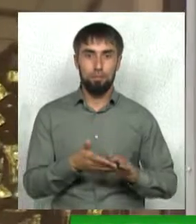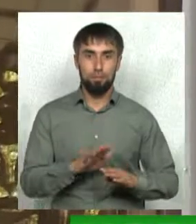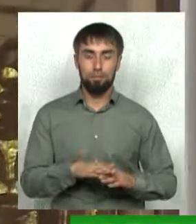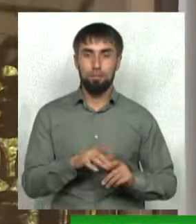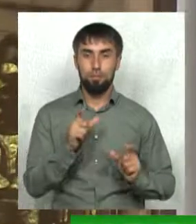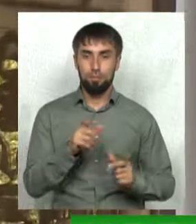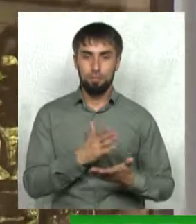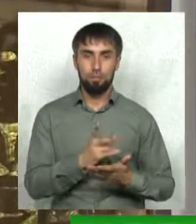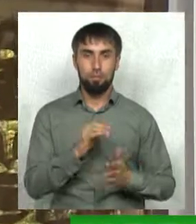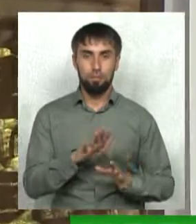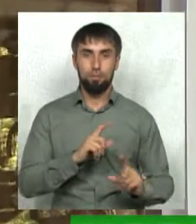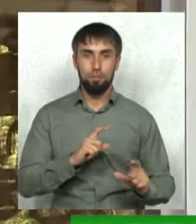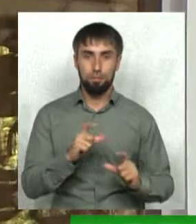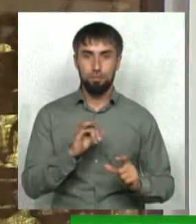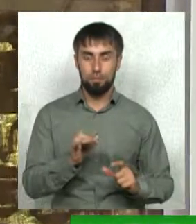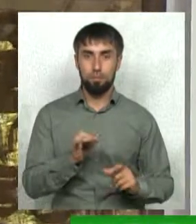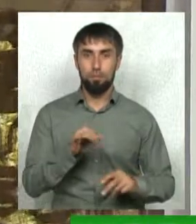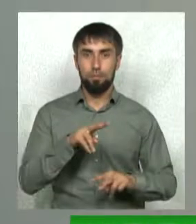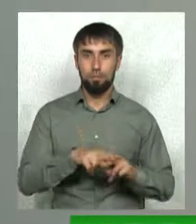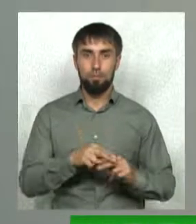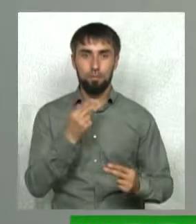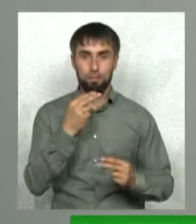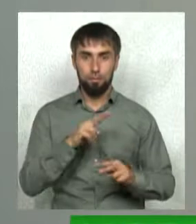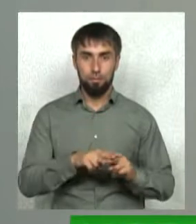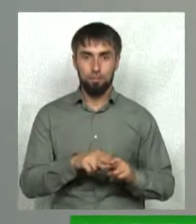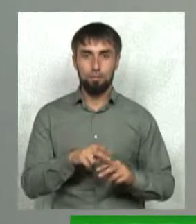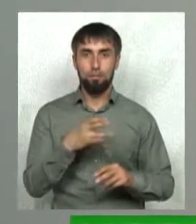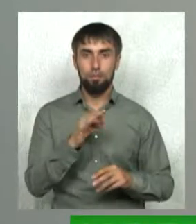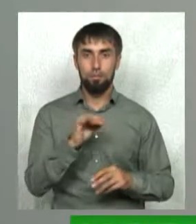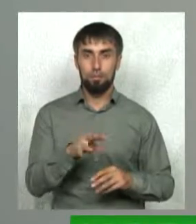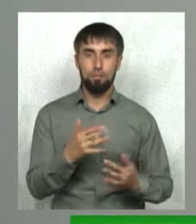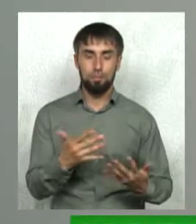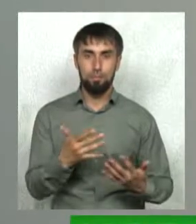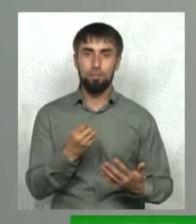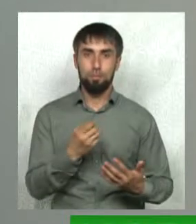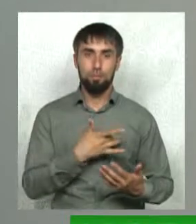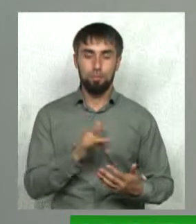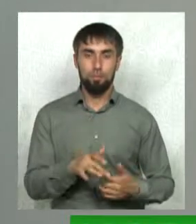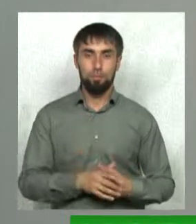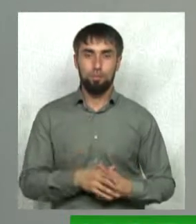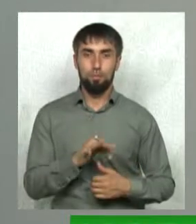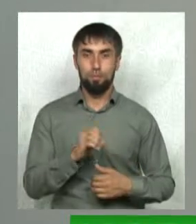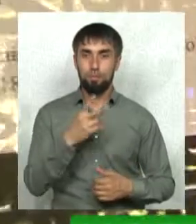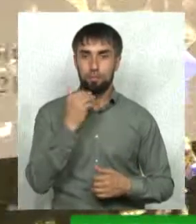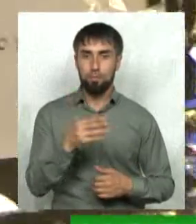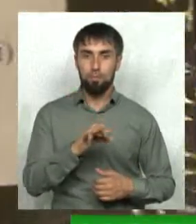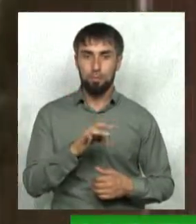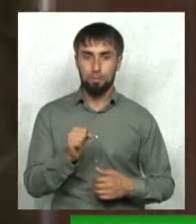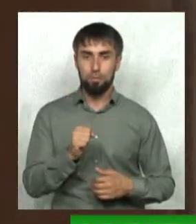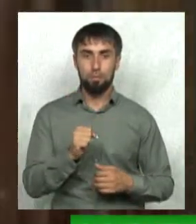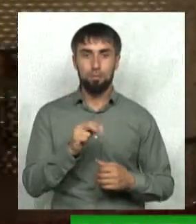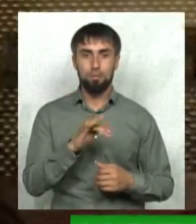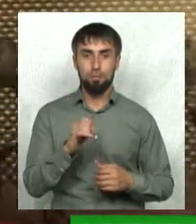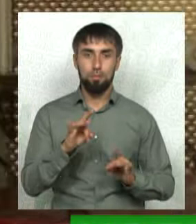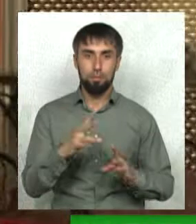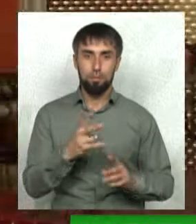Ограничения коснулись не только магазинов, но и мест общепита. Однако к ним требования еще строже. Кроме привычных мер, кафе,